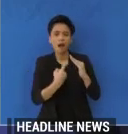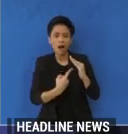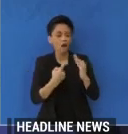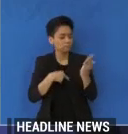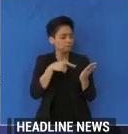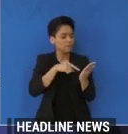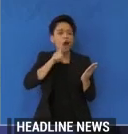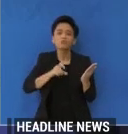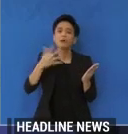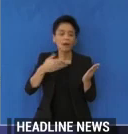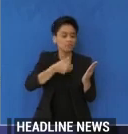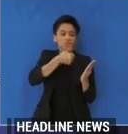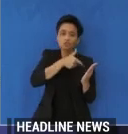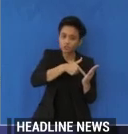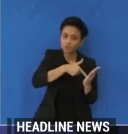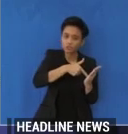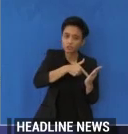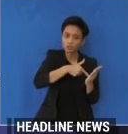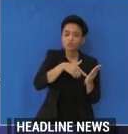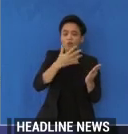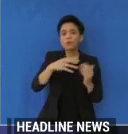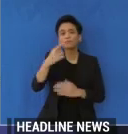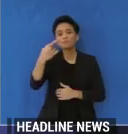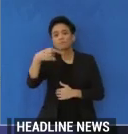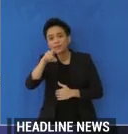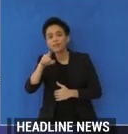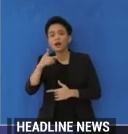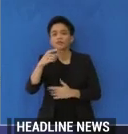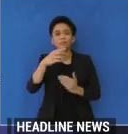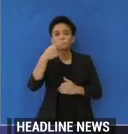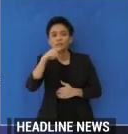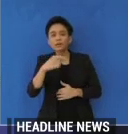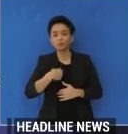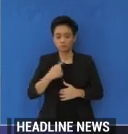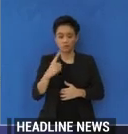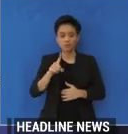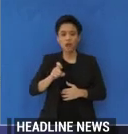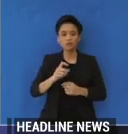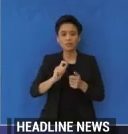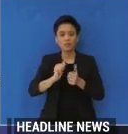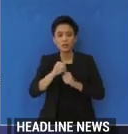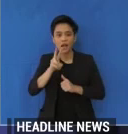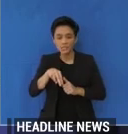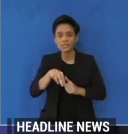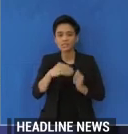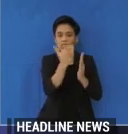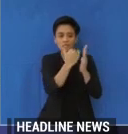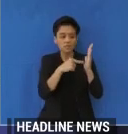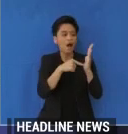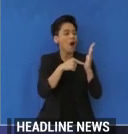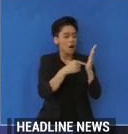atau menerima instruksi atau perintah-perintah kapan harus dilakukan pemeriksaan selanjutnya dan